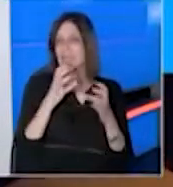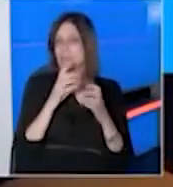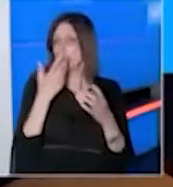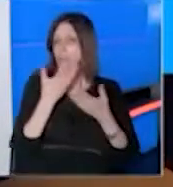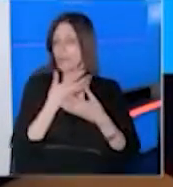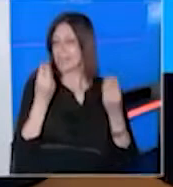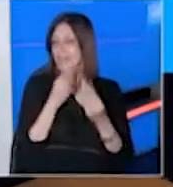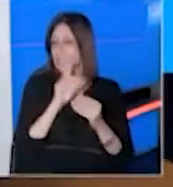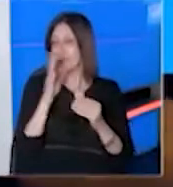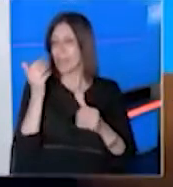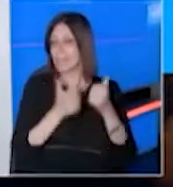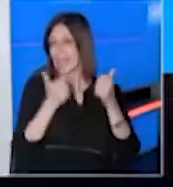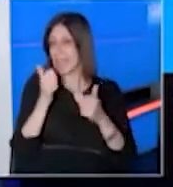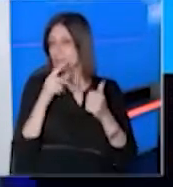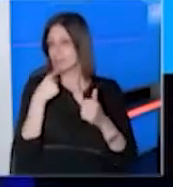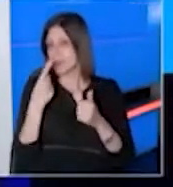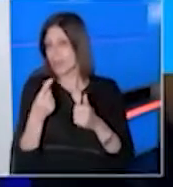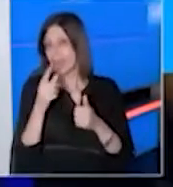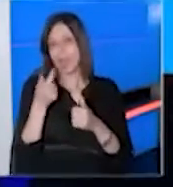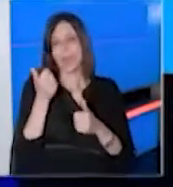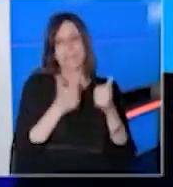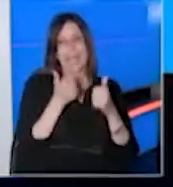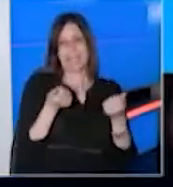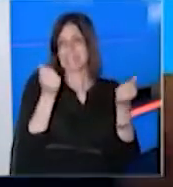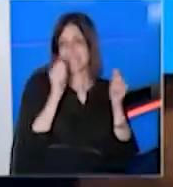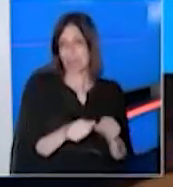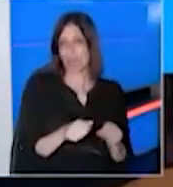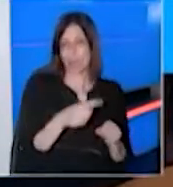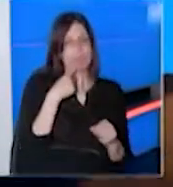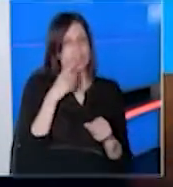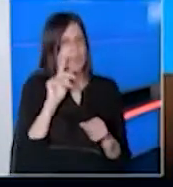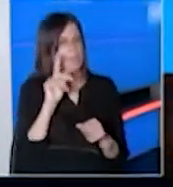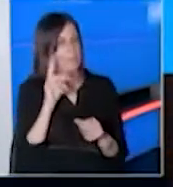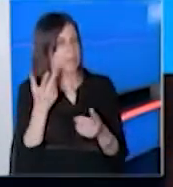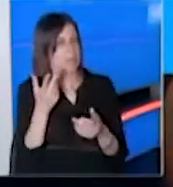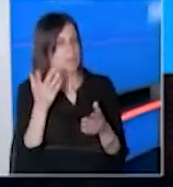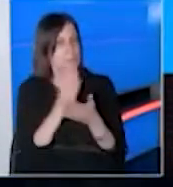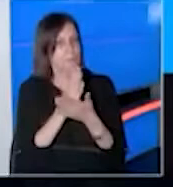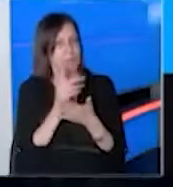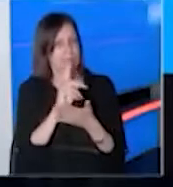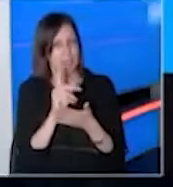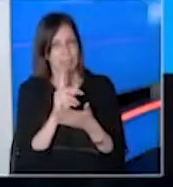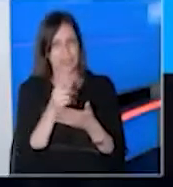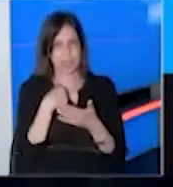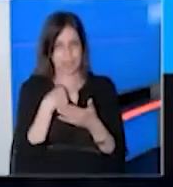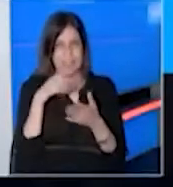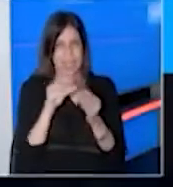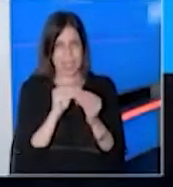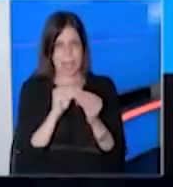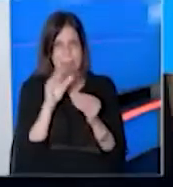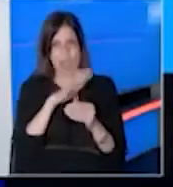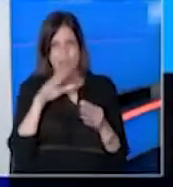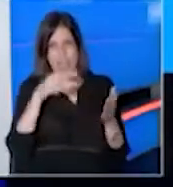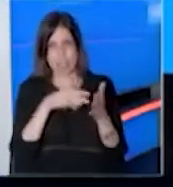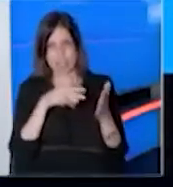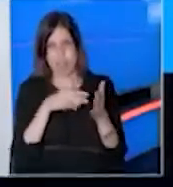קיבל דבר כזה ללא מכרז, מה שאתה עכשיו אמרת? מכרז סגור ביניהם, תן לי רגע להסביר. מי זה ביניהם? תן לי להסביר. ביני לבין מי? תן לי להסביר. ביני לבין רשות החשמל,